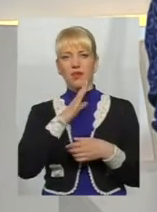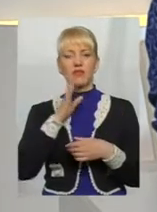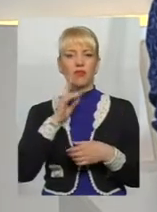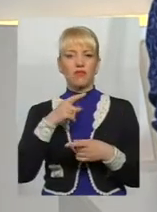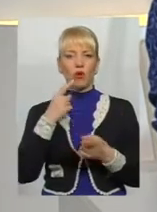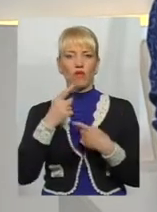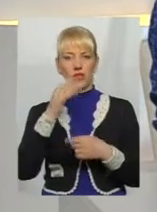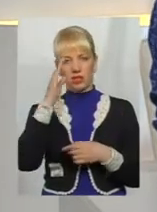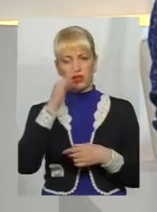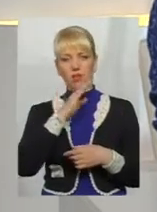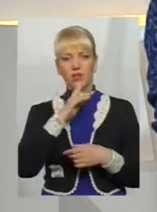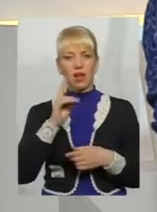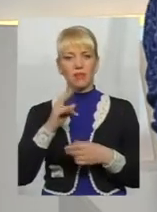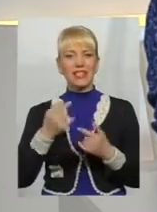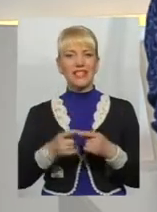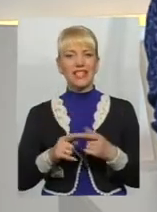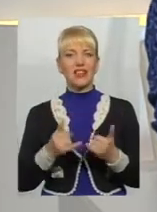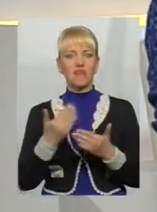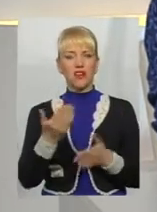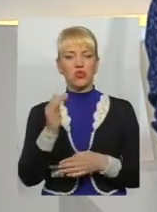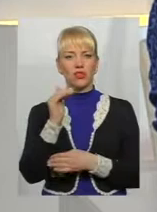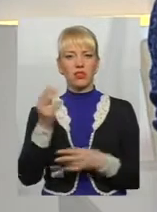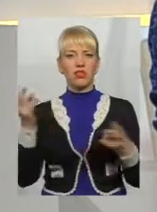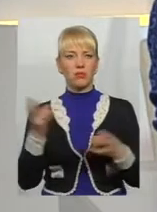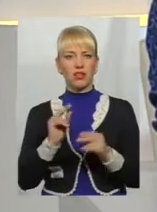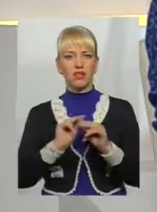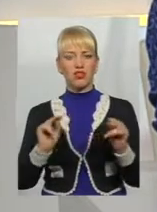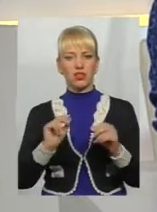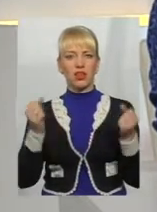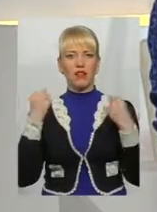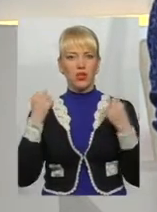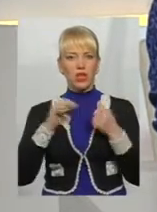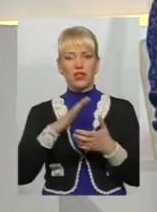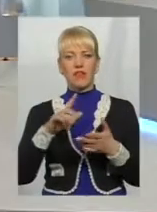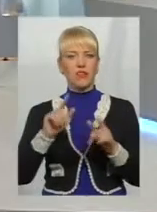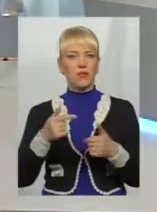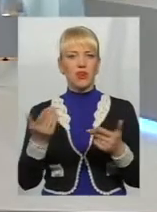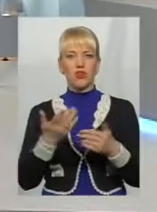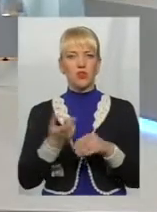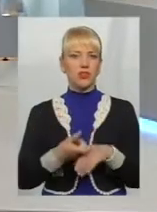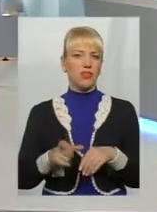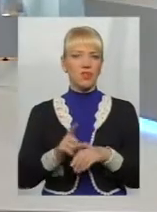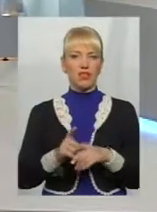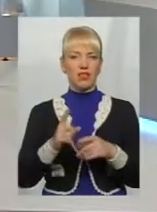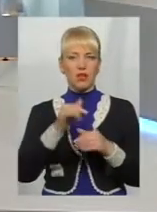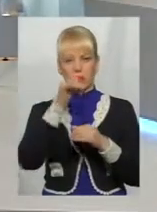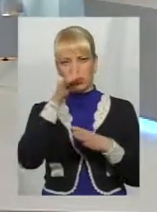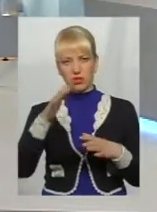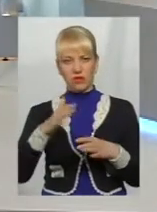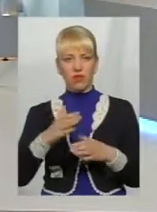з батьками, що це для вашої дитини необхідно. І вчитель фізкультури не вимагає чогось над неможливого від вашої